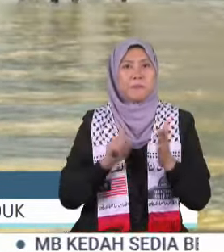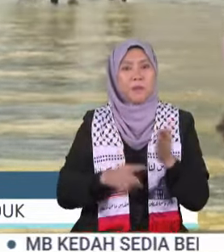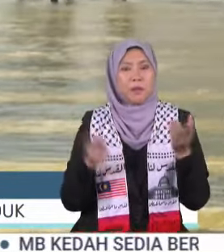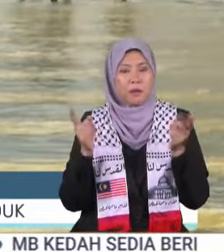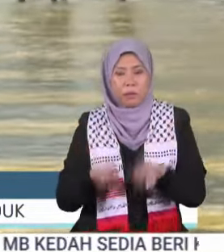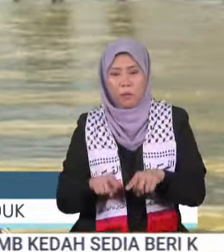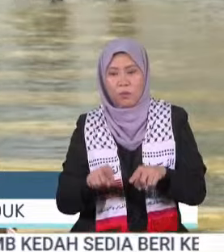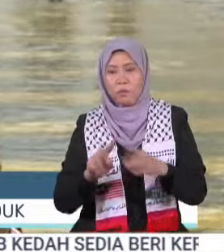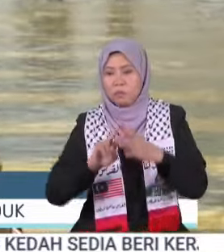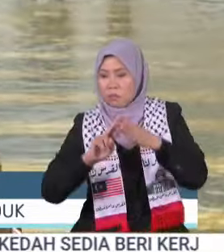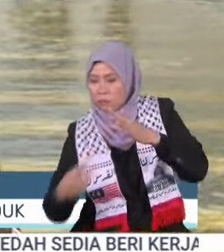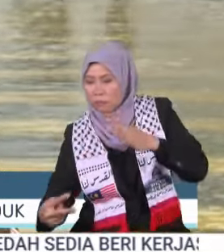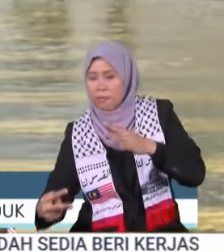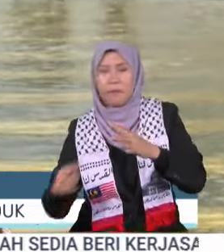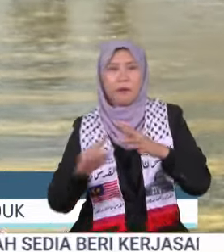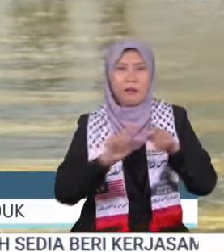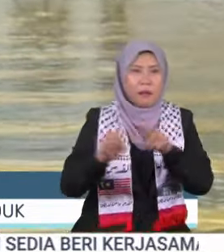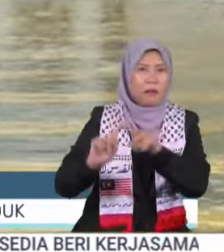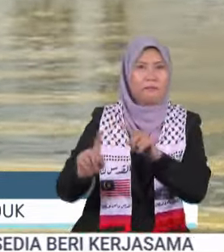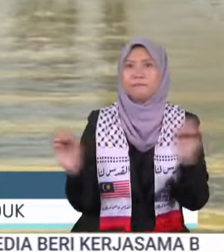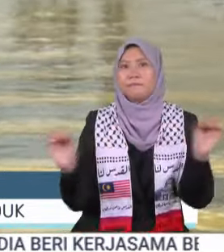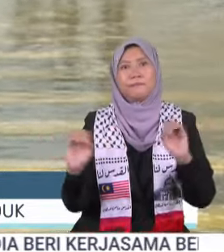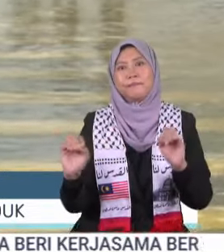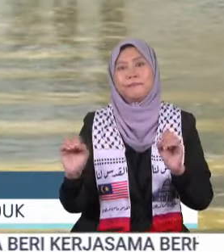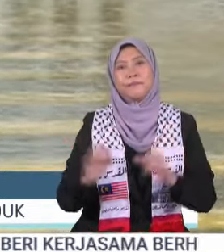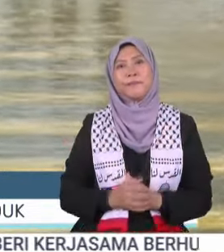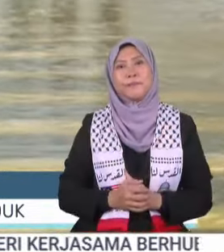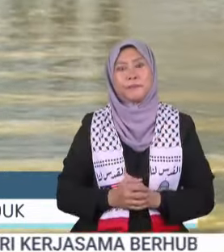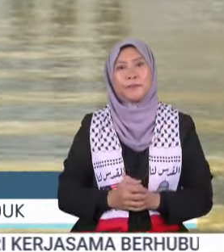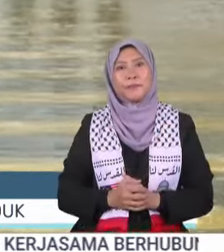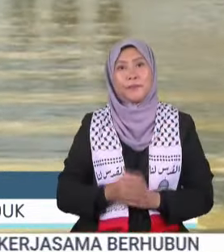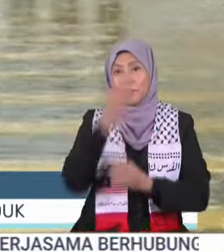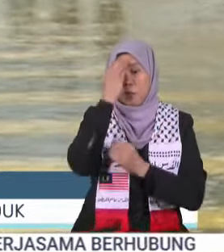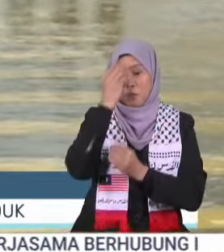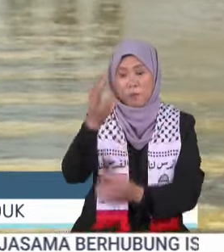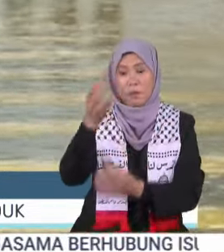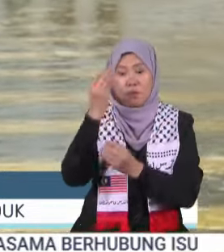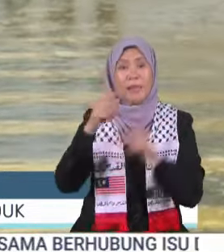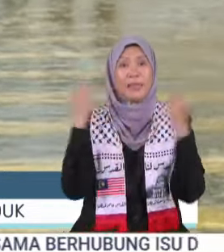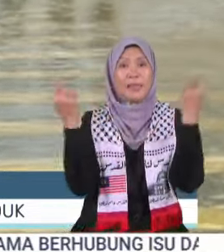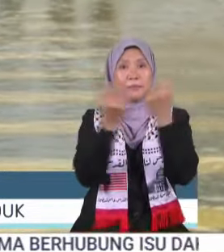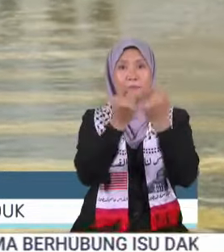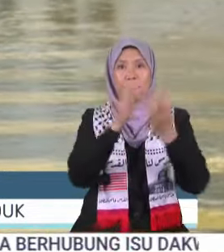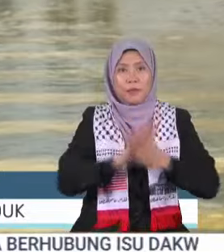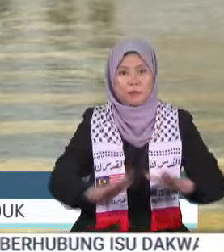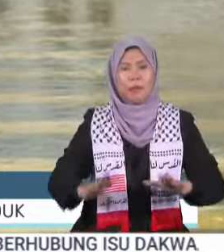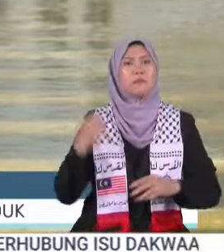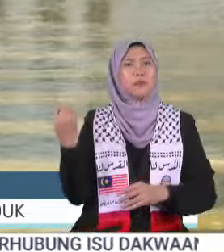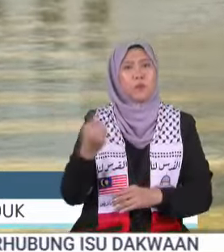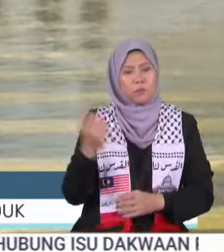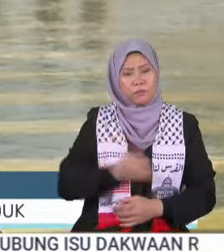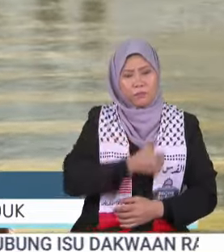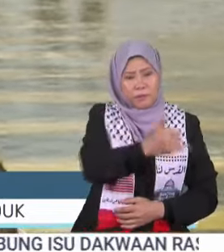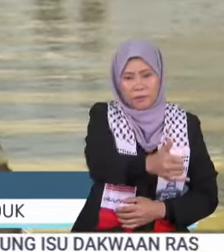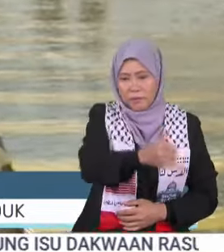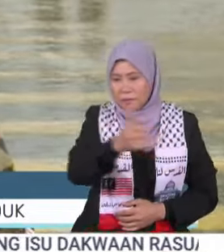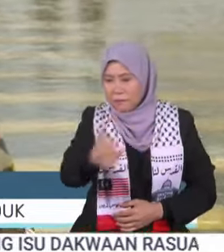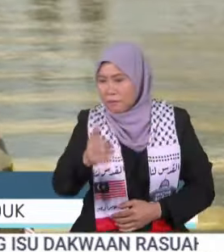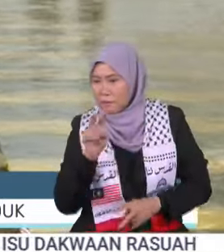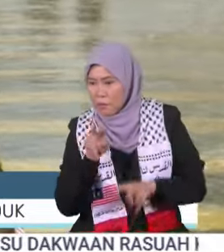yang berlaku e so untuk makluman di pihak pasukanamat kita kerap melakukan rondaan dan memberi khidmat